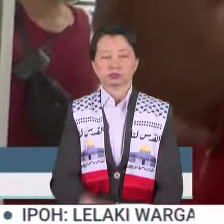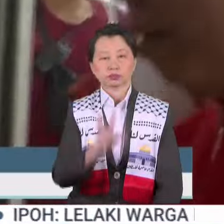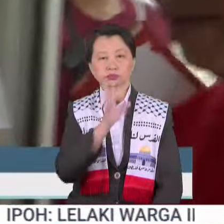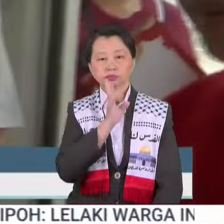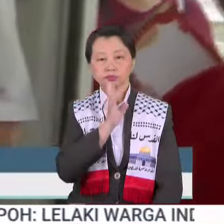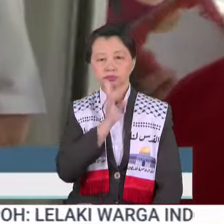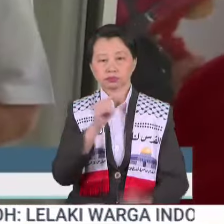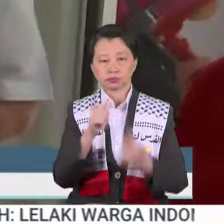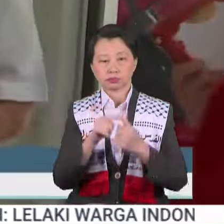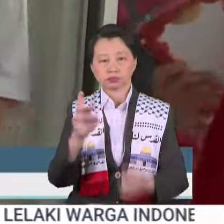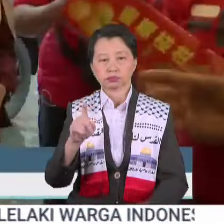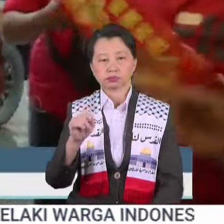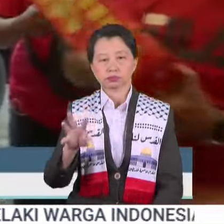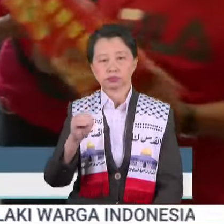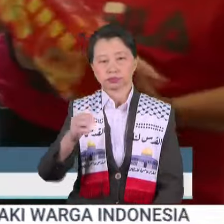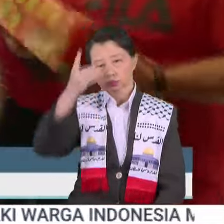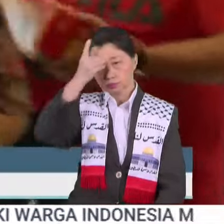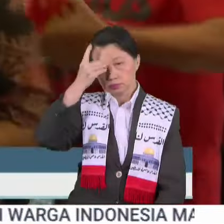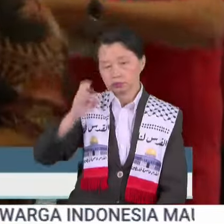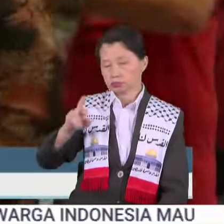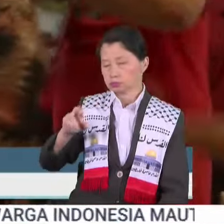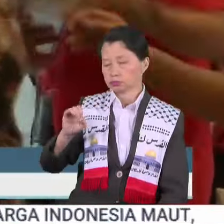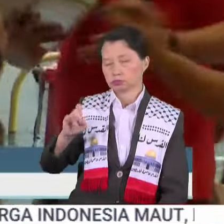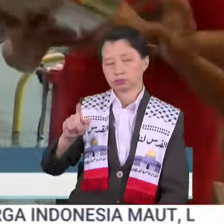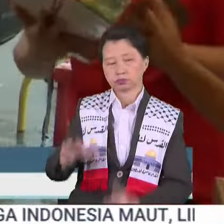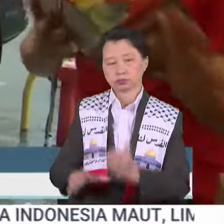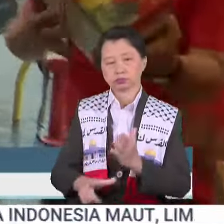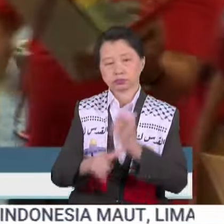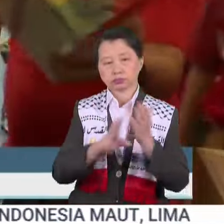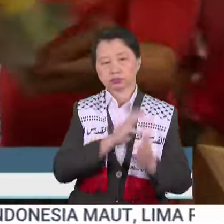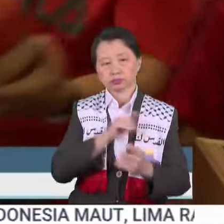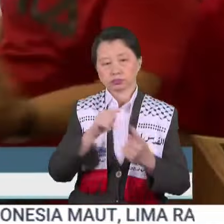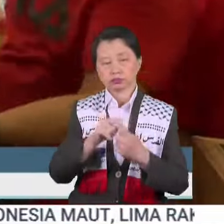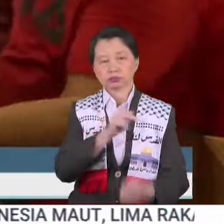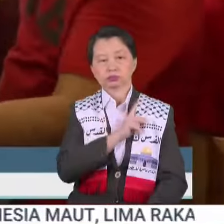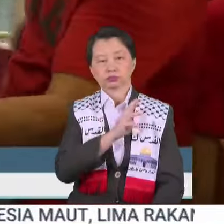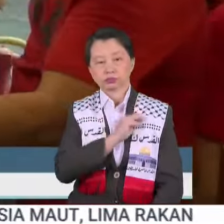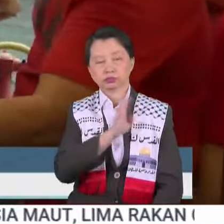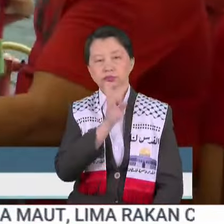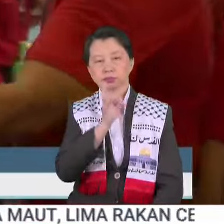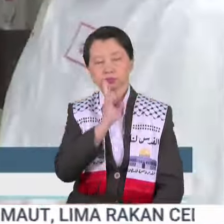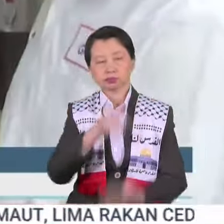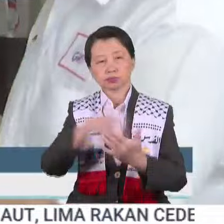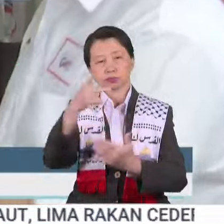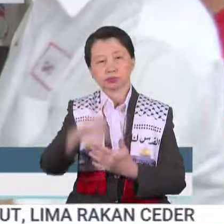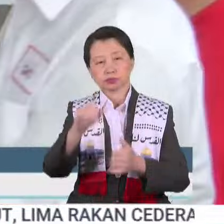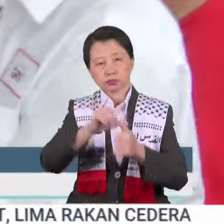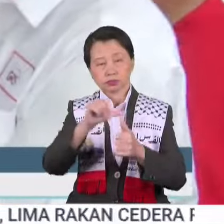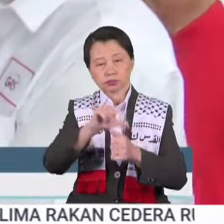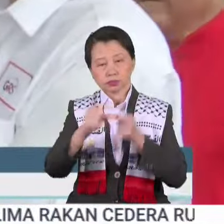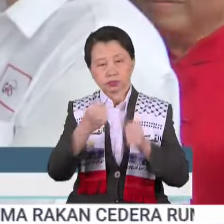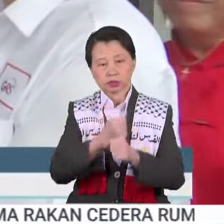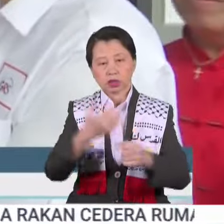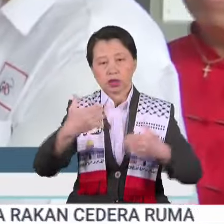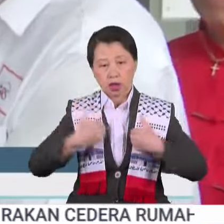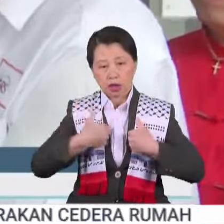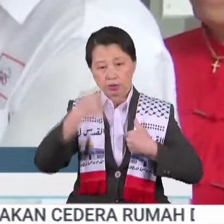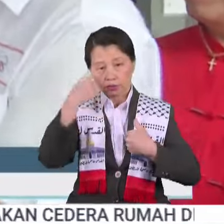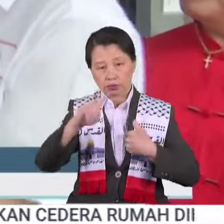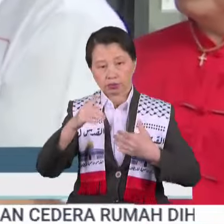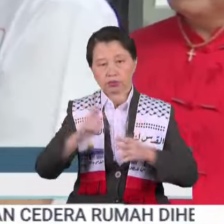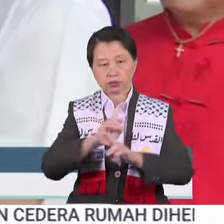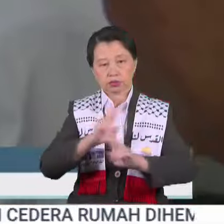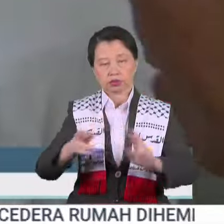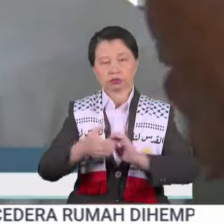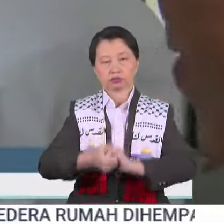Bercakap kepada RTM, Datuk Ruslan yang juga pembantu menteri kepada Ketua Menteri berkata, program setiap tahun itu diadakan bagi mengeratkan